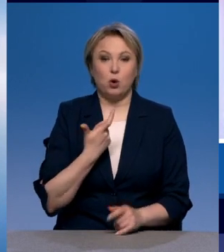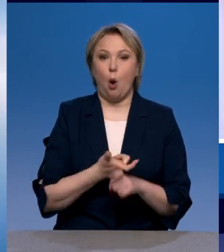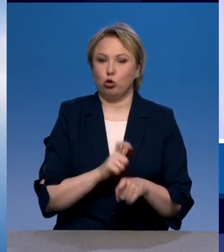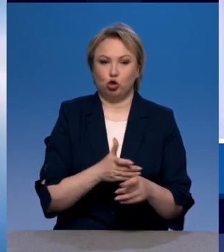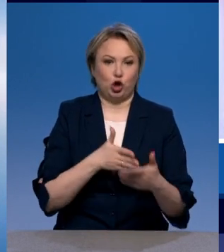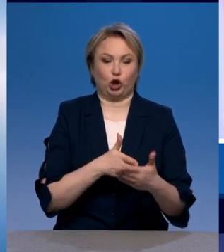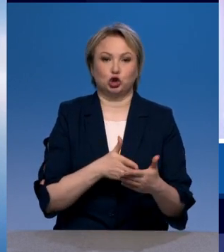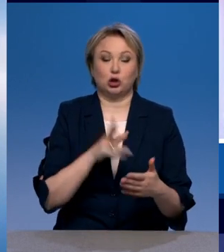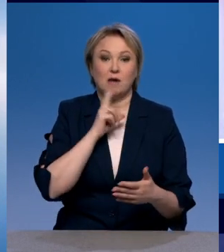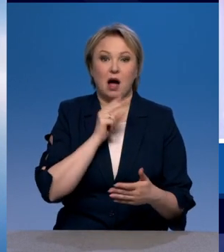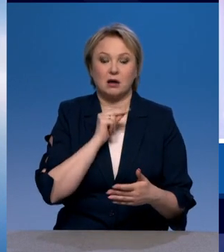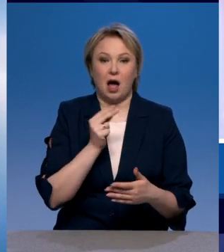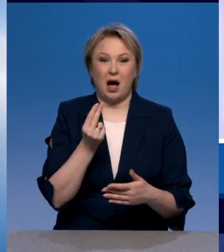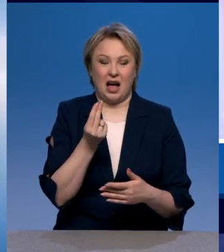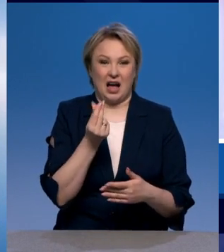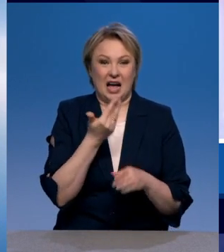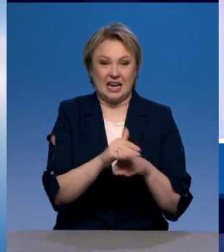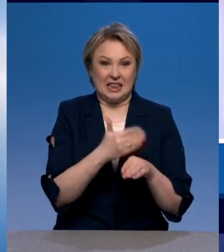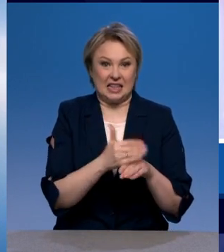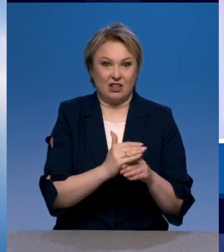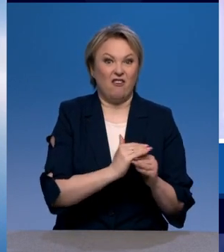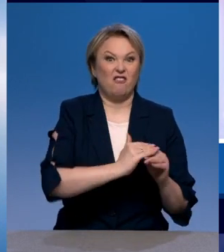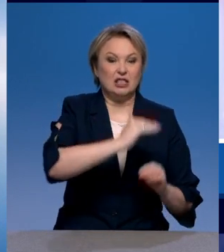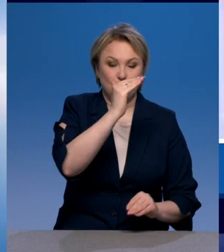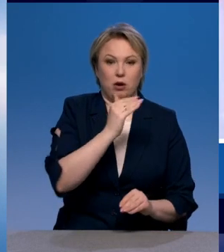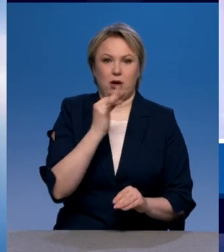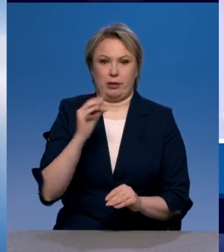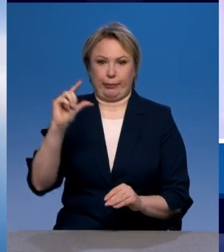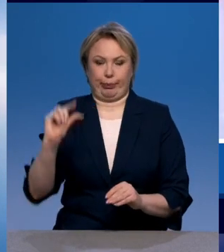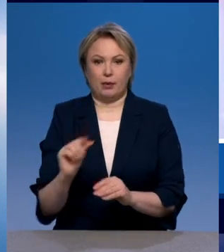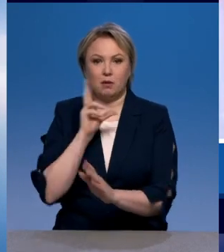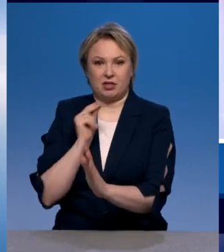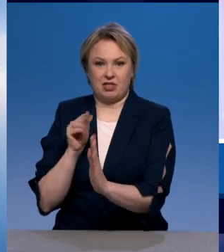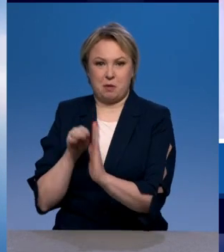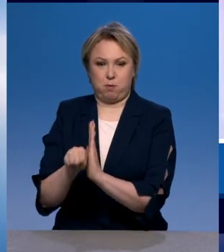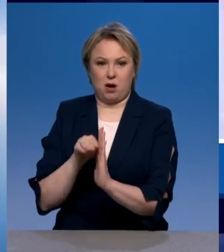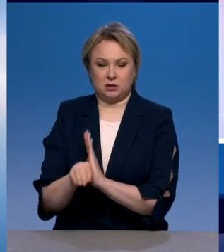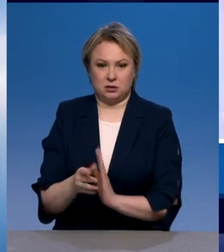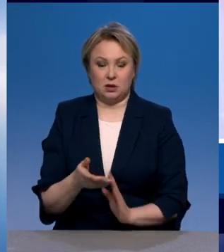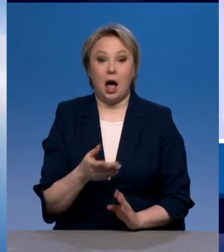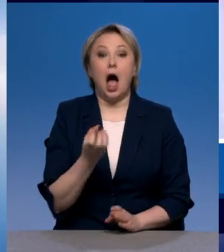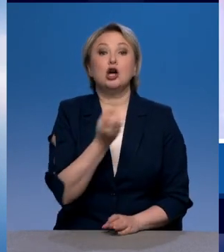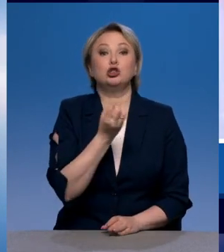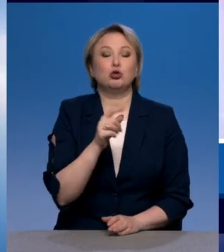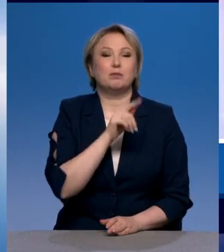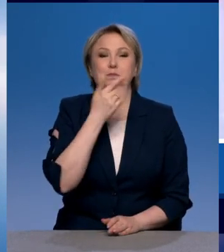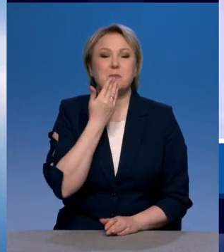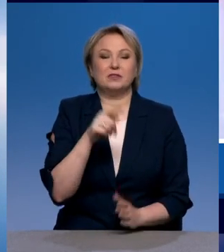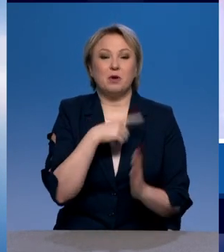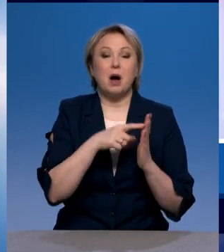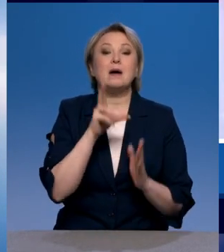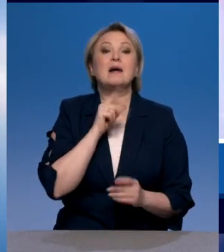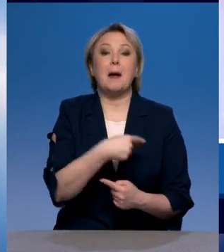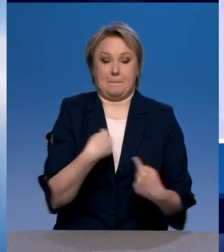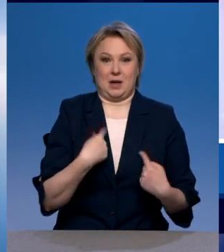высокие ставки по кредитам и низкие ставки по депозитам. И буквально 10 секунд, ваш прогноз, когда мы сможем пользоваться цифровыми